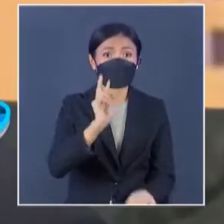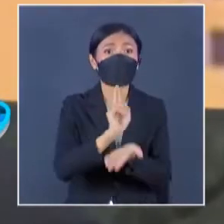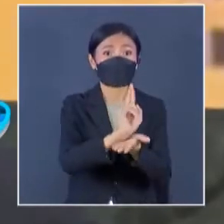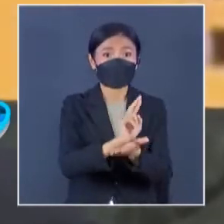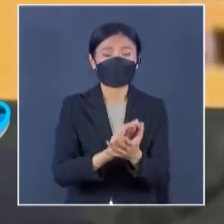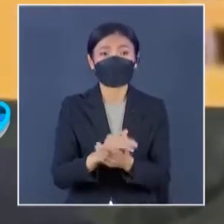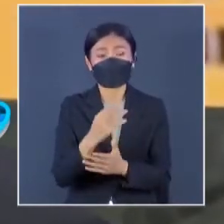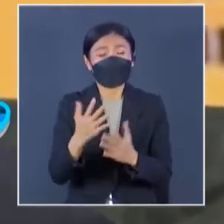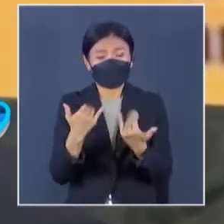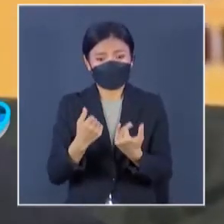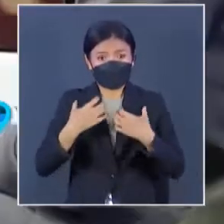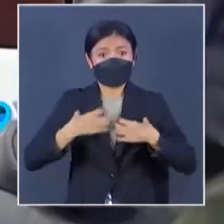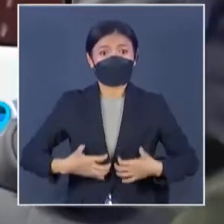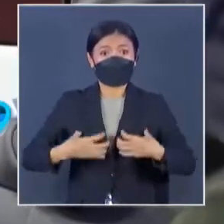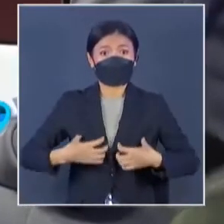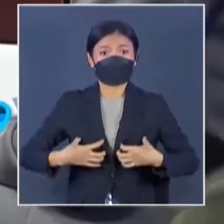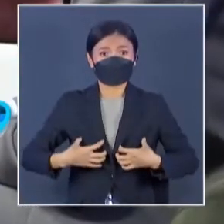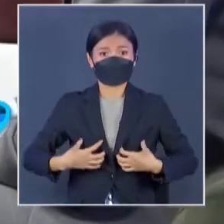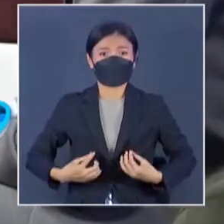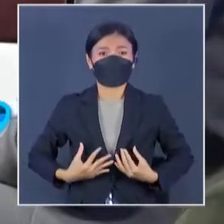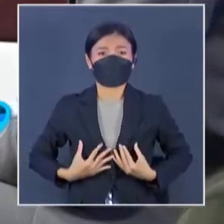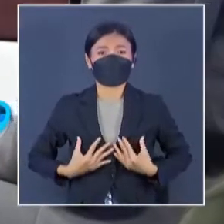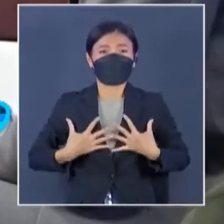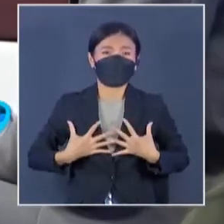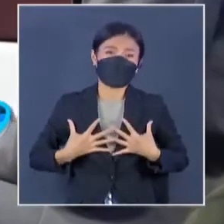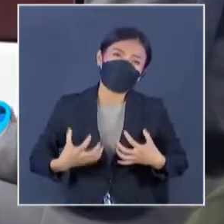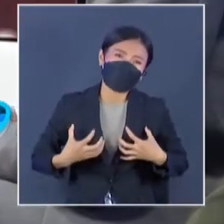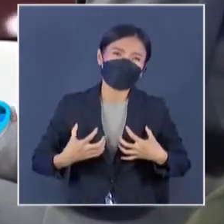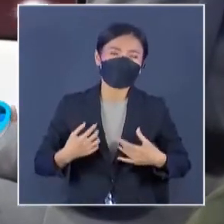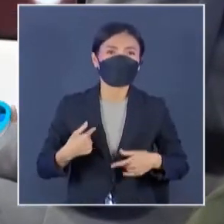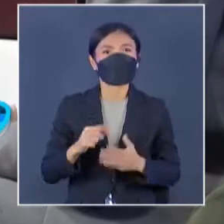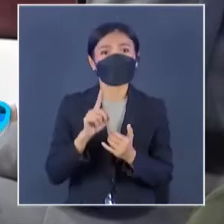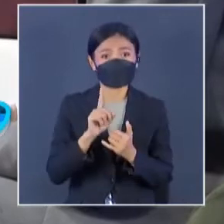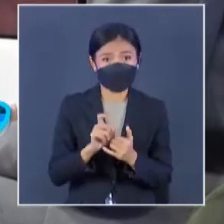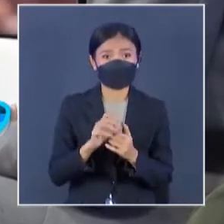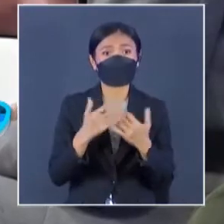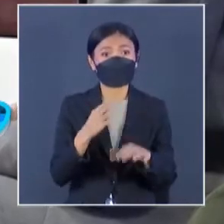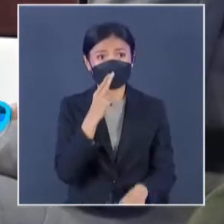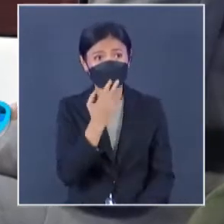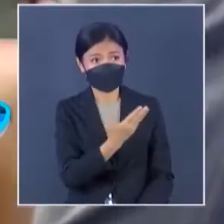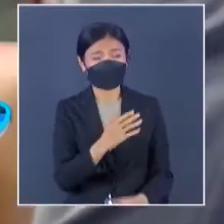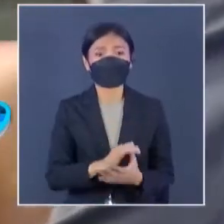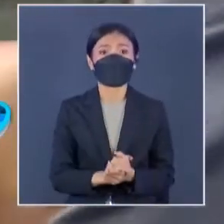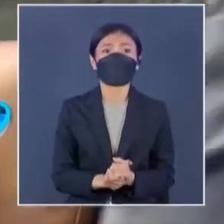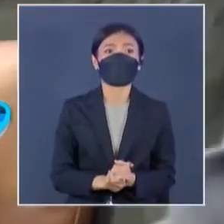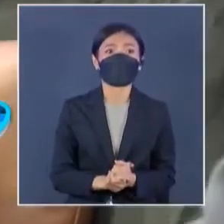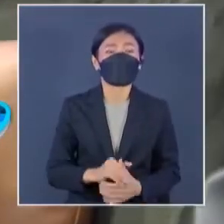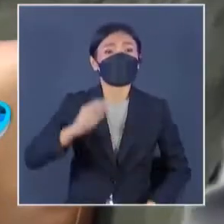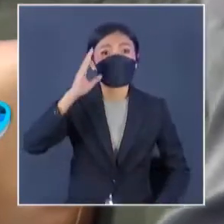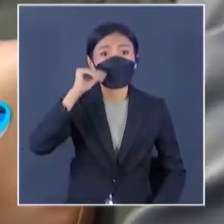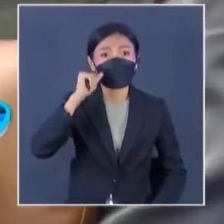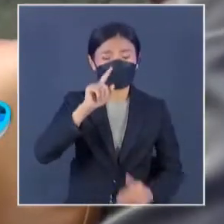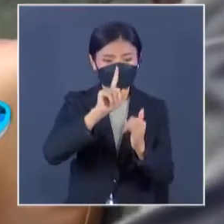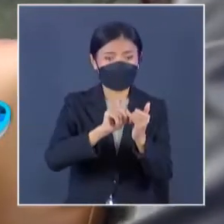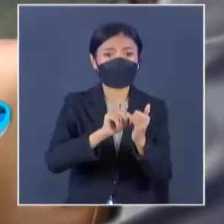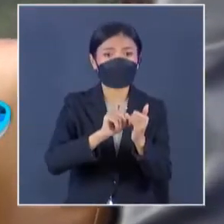จน์เพชรสุพรรณได้โพสต์แจ้งข่าวการจากไปของลูกทุ่งในตำนานระบุว่าคุณพ่อไวยพจน์เพชรสุพรรณจากไปอย่างสงบที่โรงพยาบ